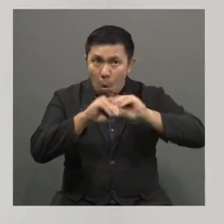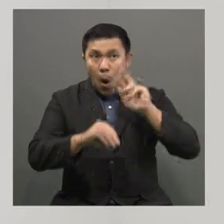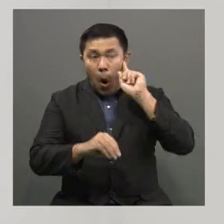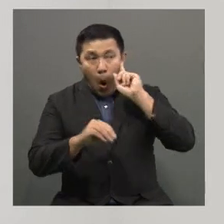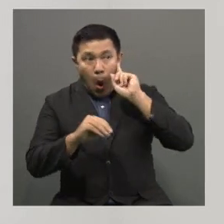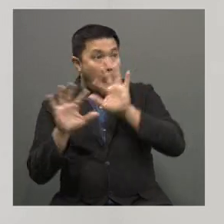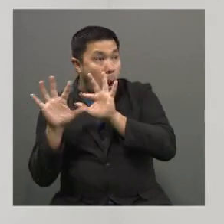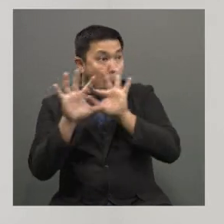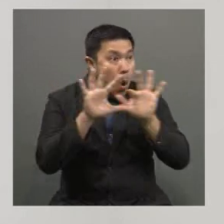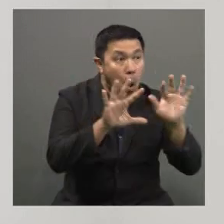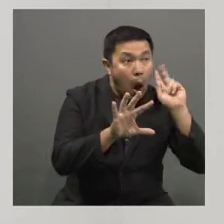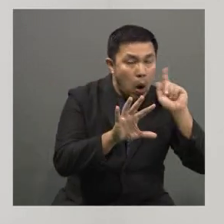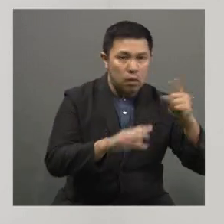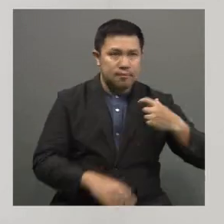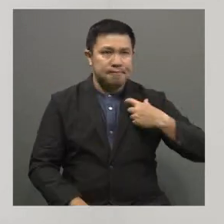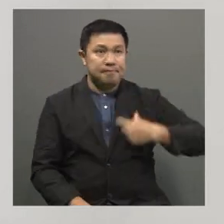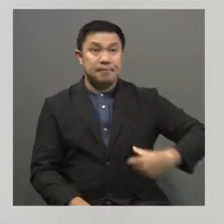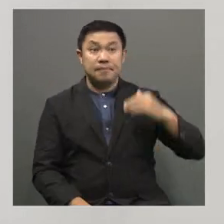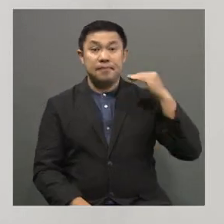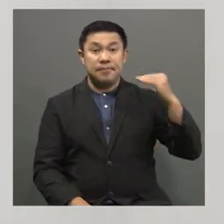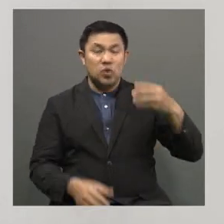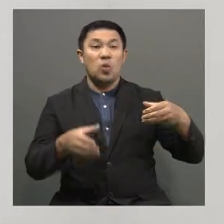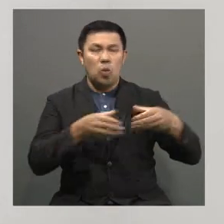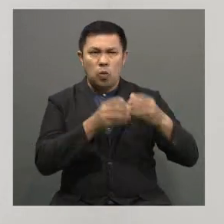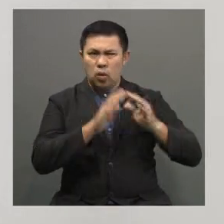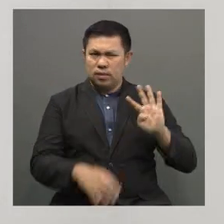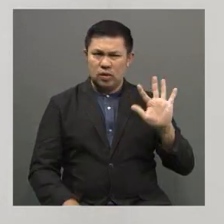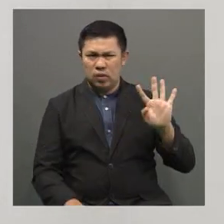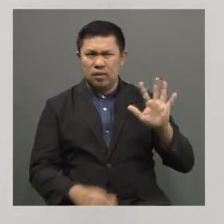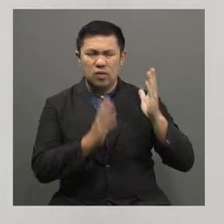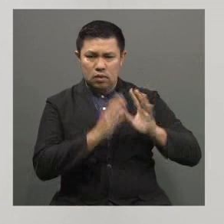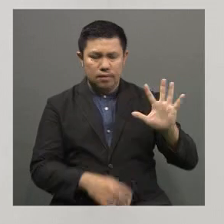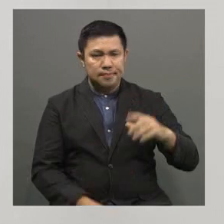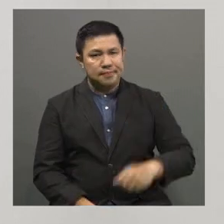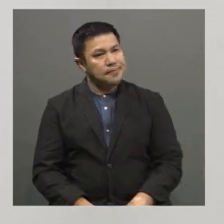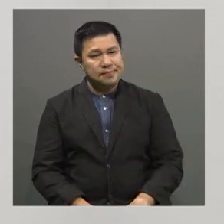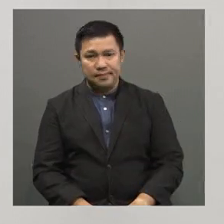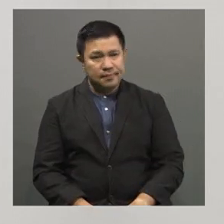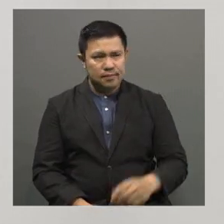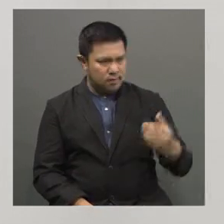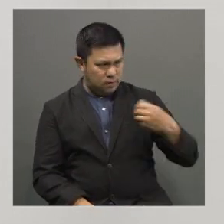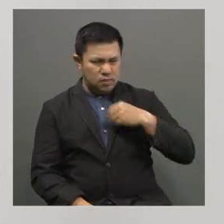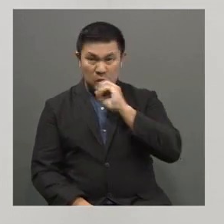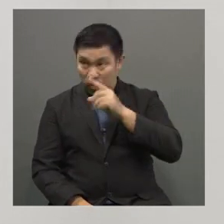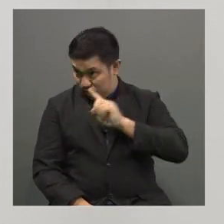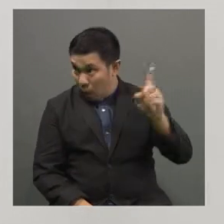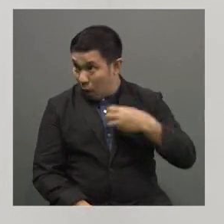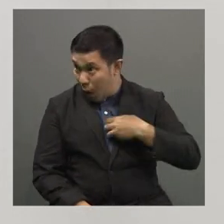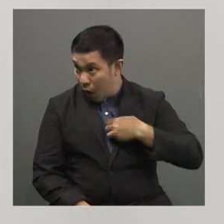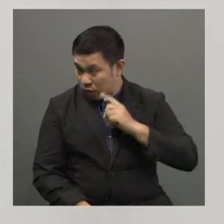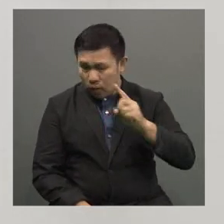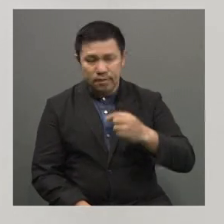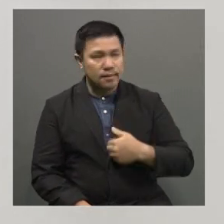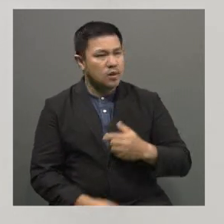เนี่ยเมื่อวานทนายผมโอผมมีทีนาย 4-5คนเนี่ยโอพี่พี่จะฟ้องหรือเปล่าผมบอก